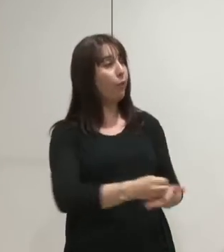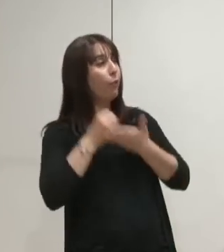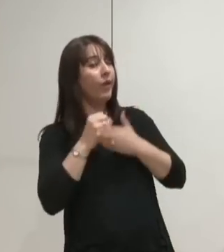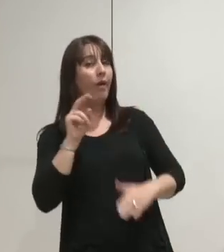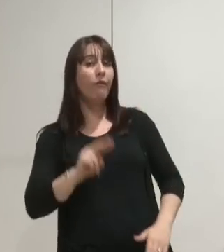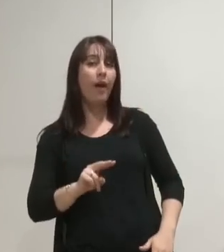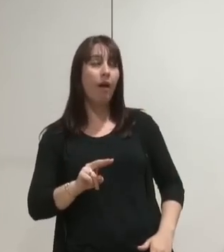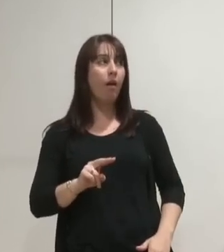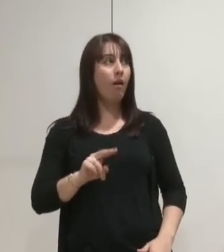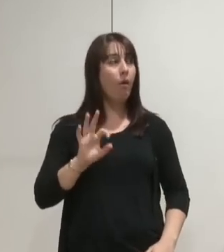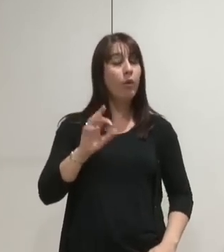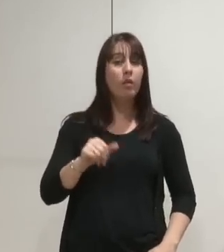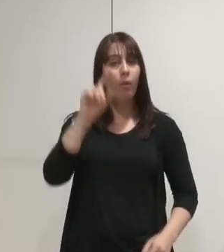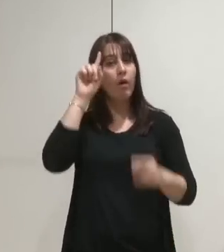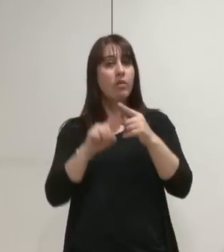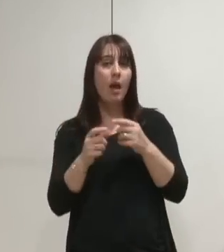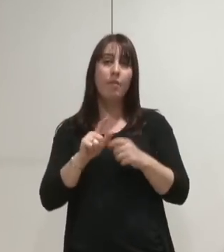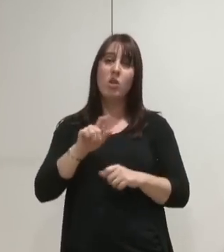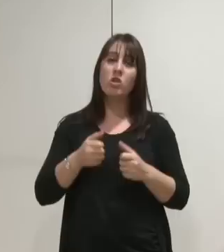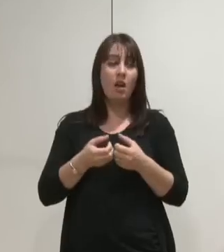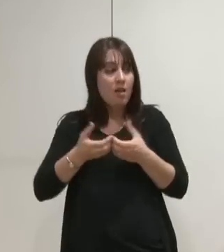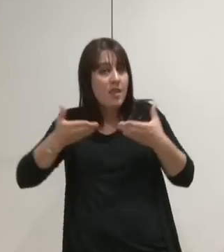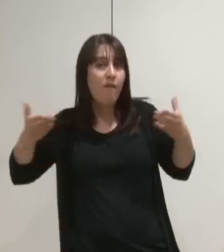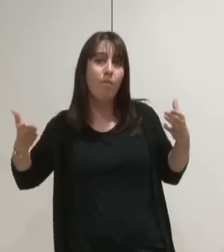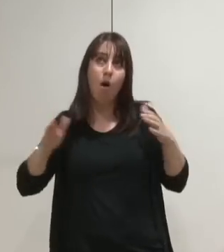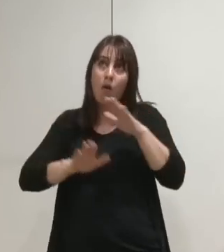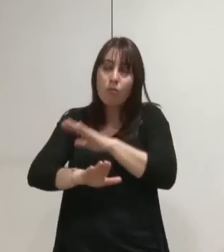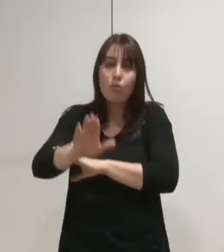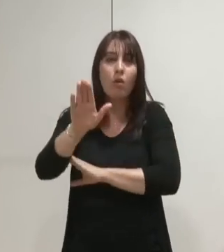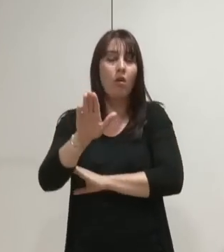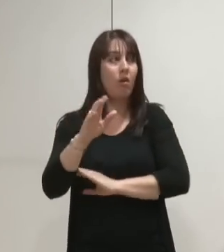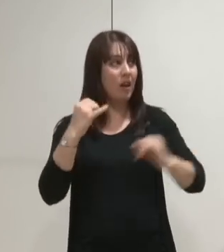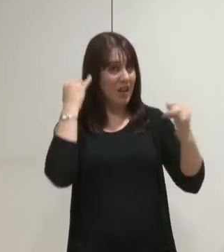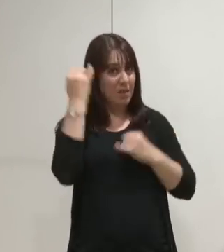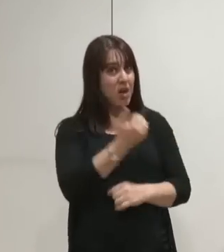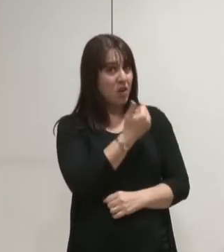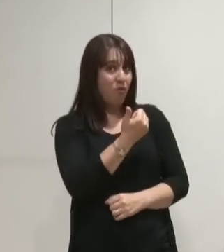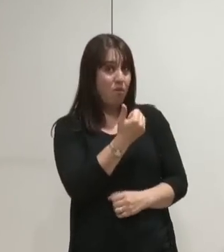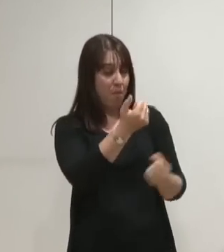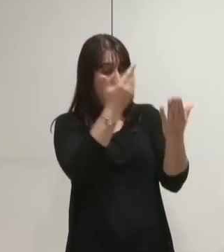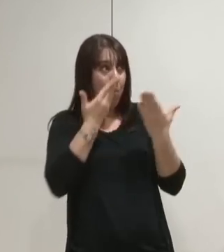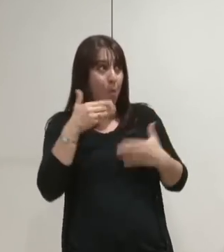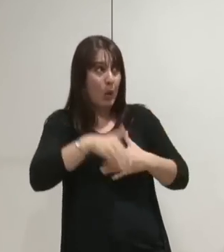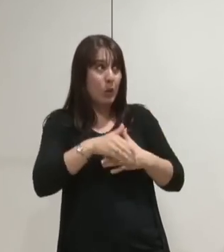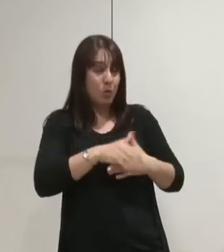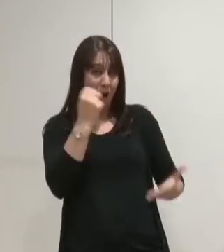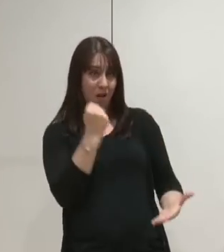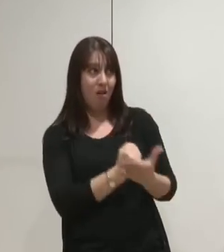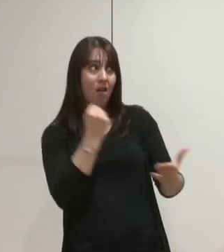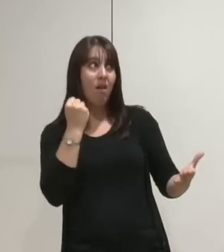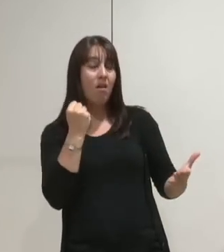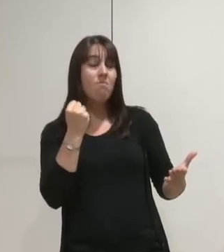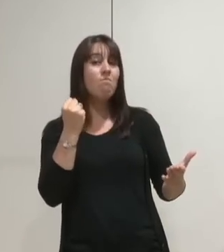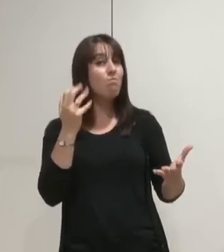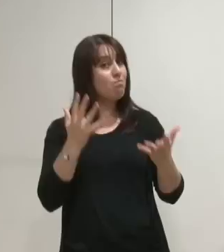leurs actions de développement ne craignez-vous pas que le signal donné par la décision que vous nous présentez devienne